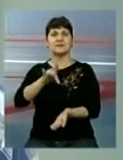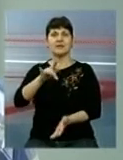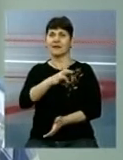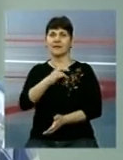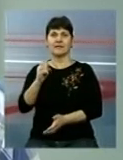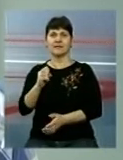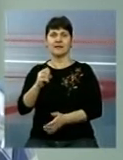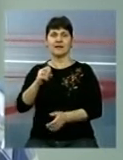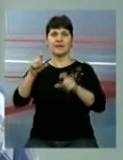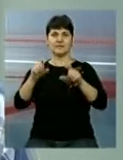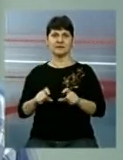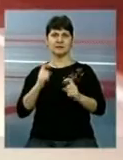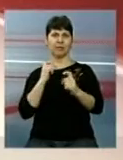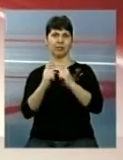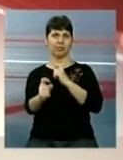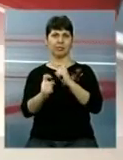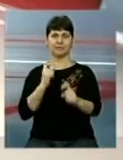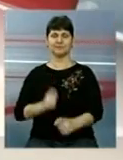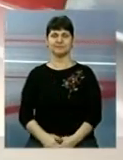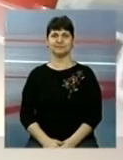сісти їхати на транспорті.